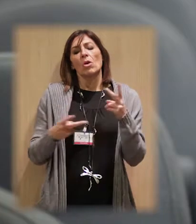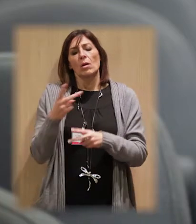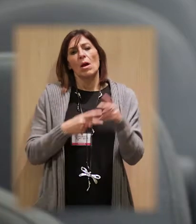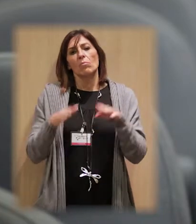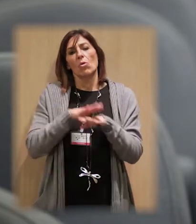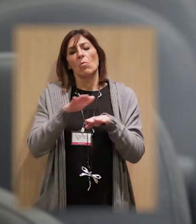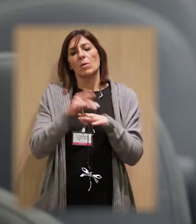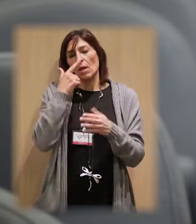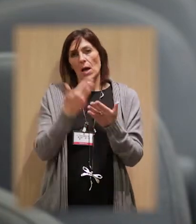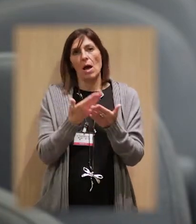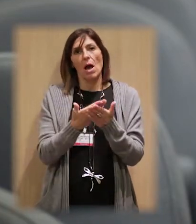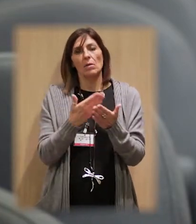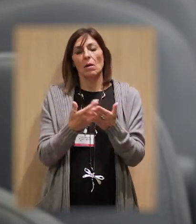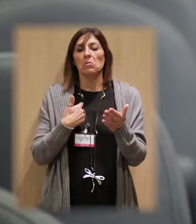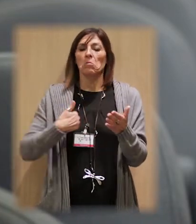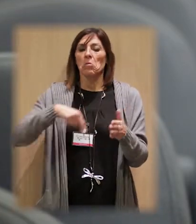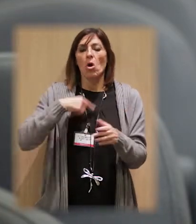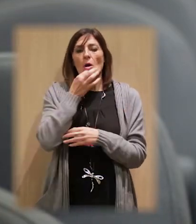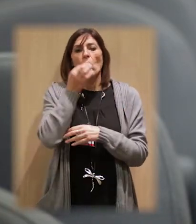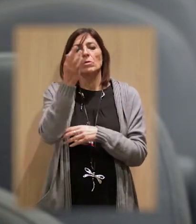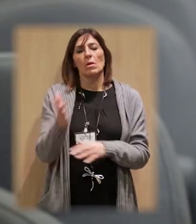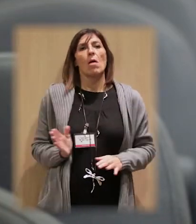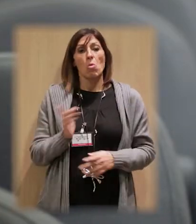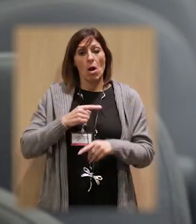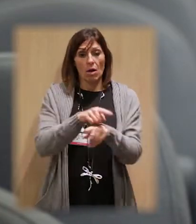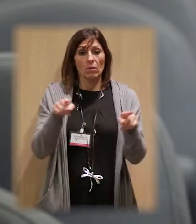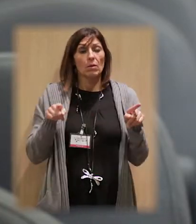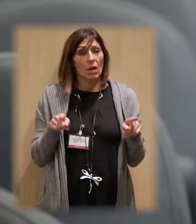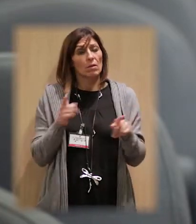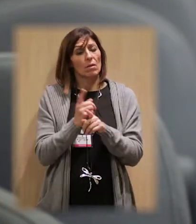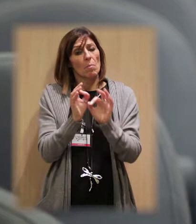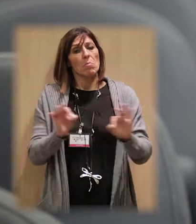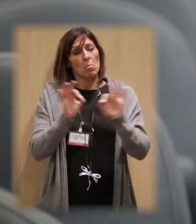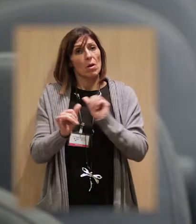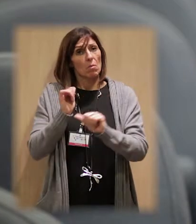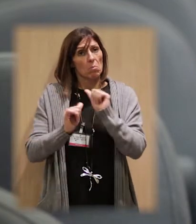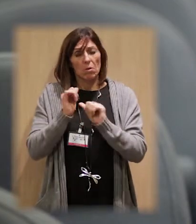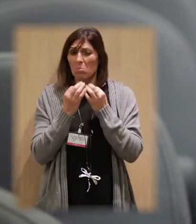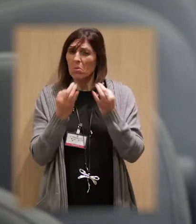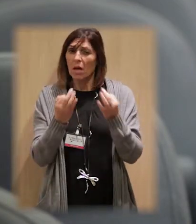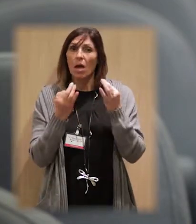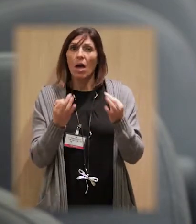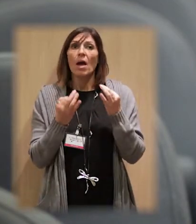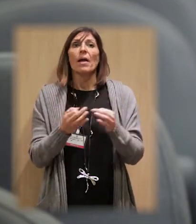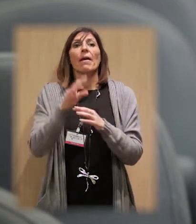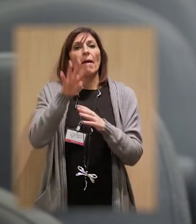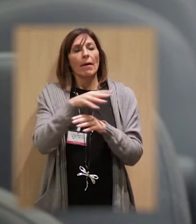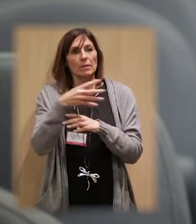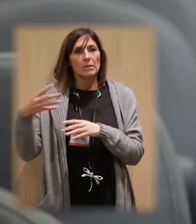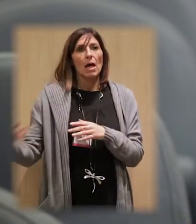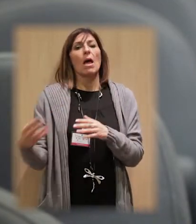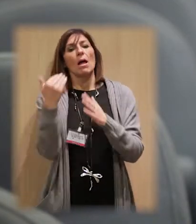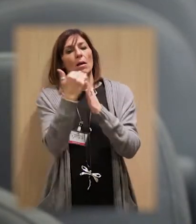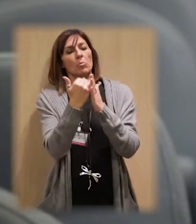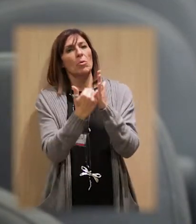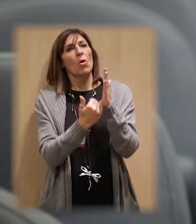Ricerchiamo delle competenze, quindi quello che consigliamo ai nostri candidati è di prepararsi molto bene su Excel, sul